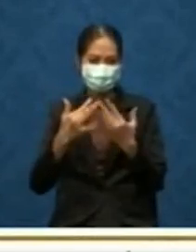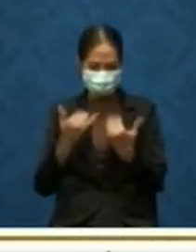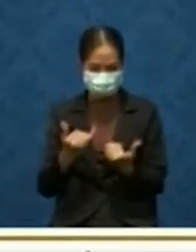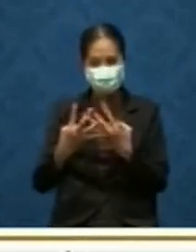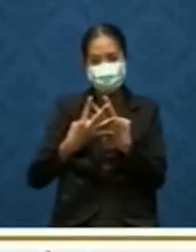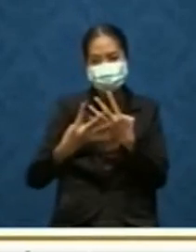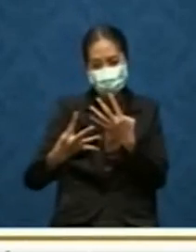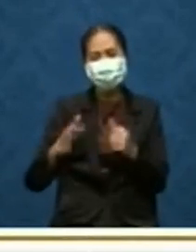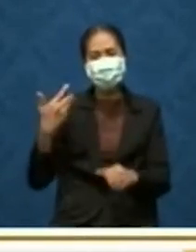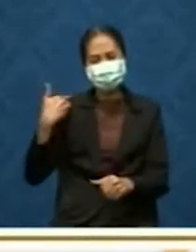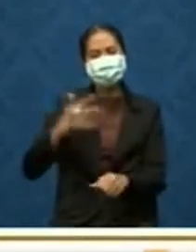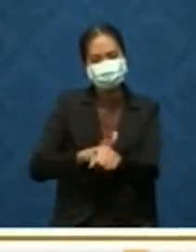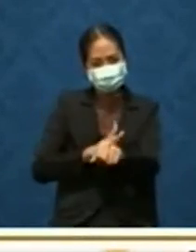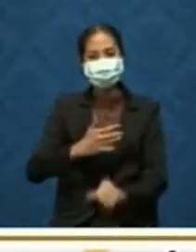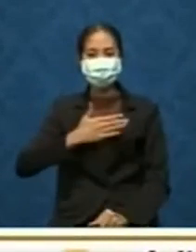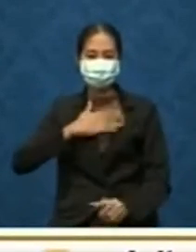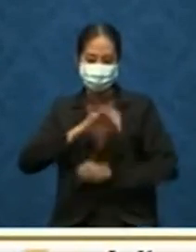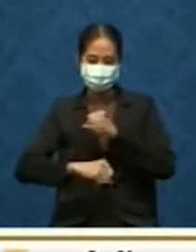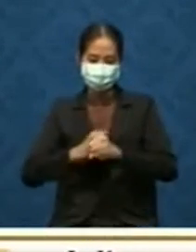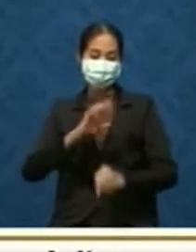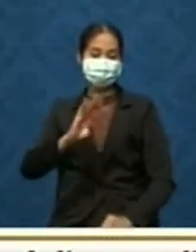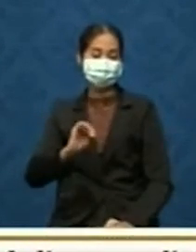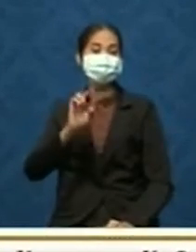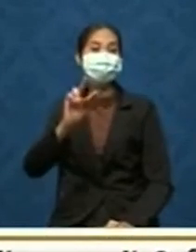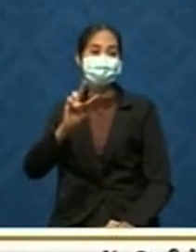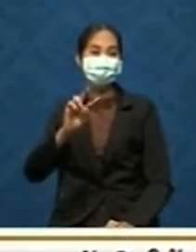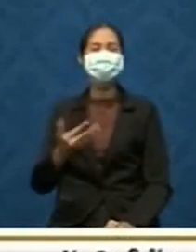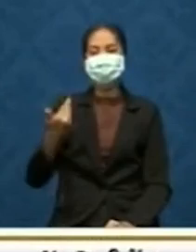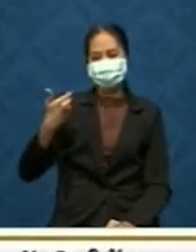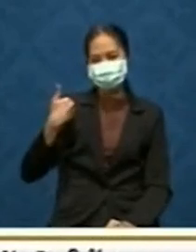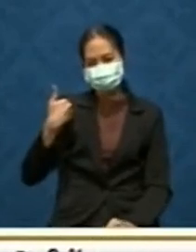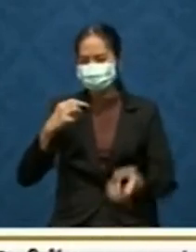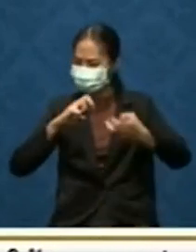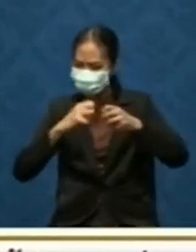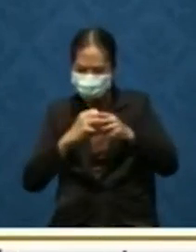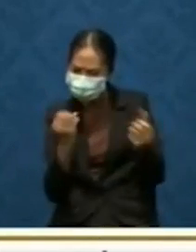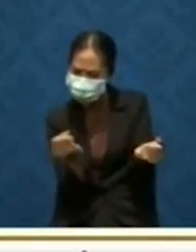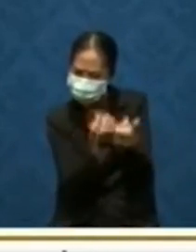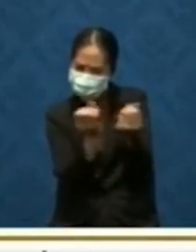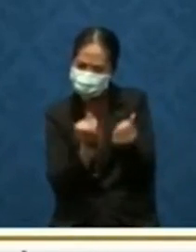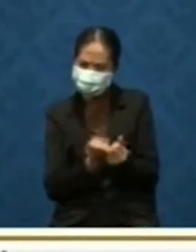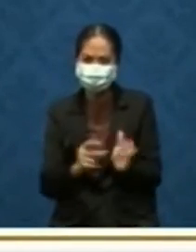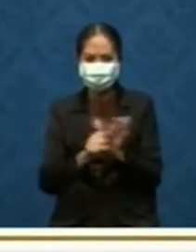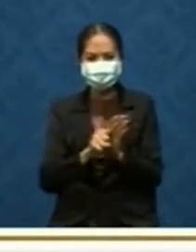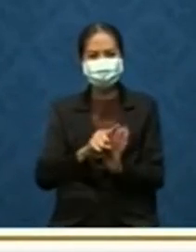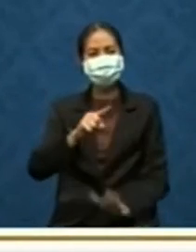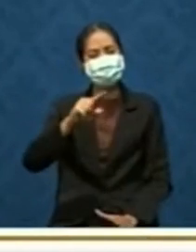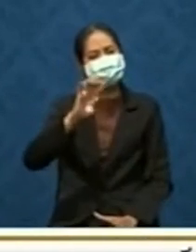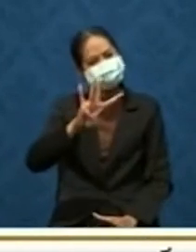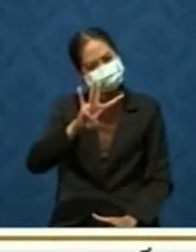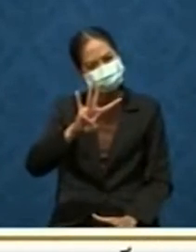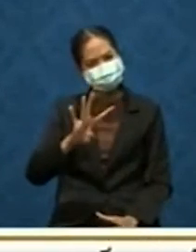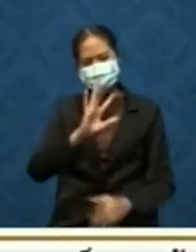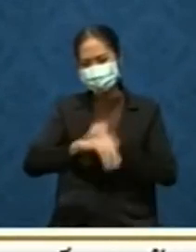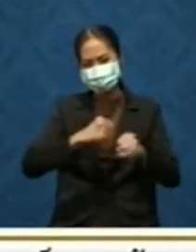อายุ 42ปีอย่างน้อยถ้ามันมีเรื่องที่ปะทุขึ้นมาในทุกๆ 10ปีก็ 4ครั้งที่เคยเห็นมากับตาที่เคยอ่าน